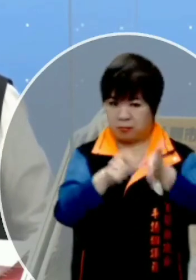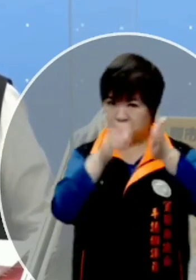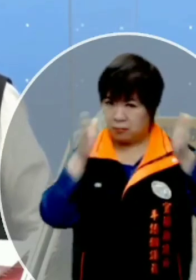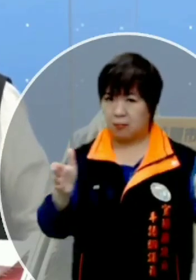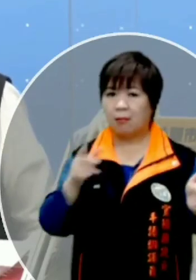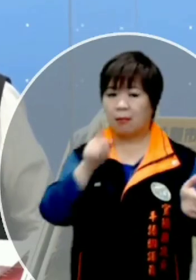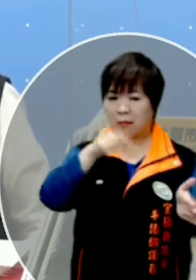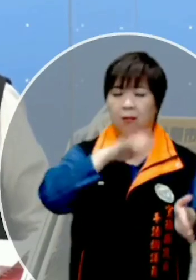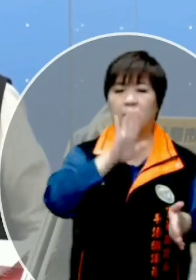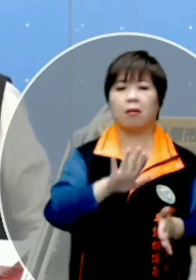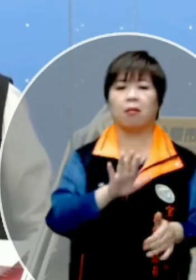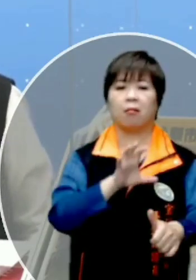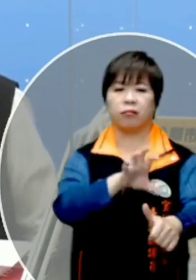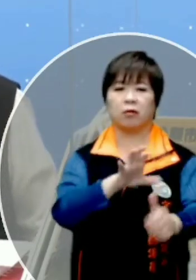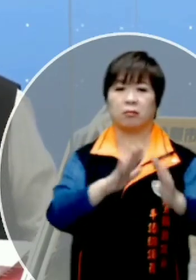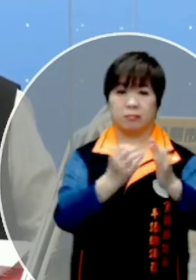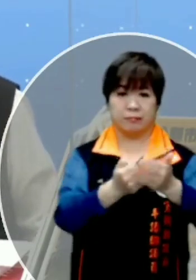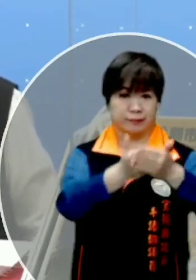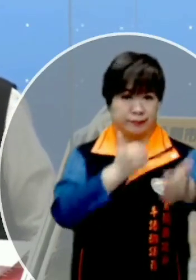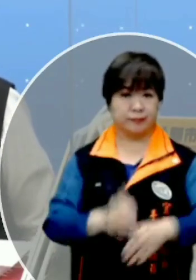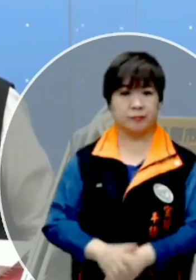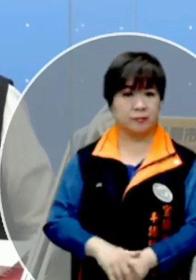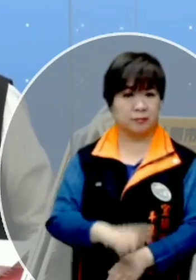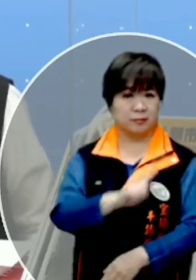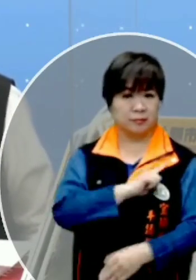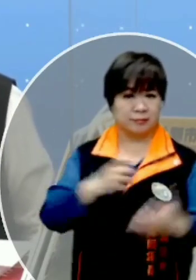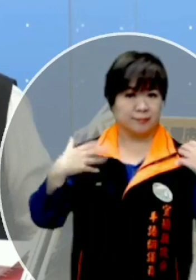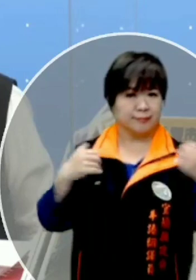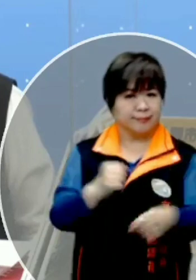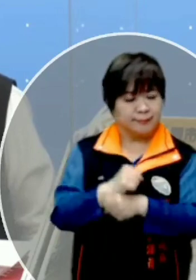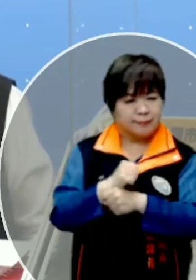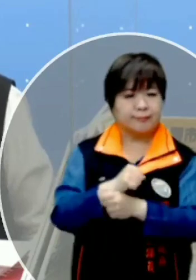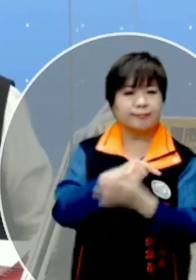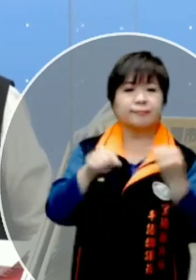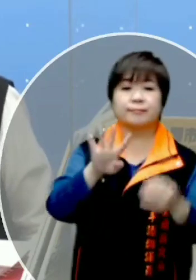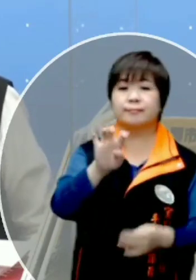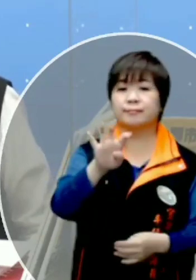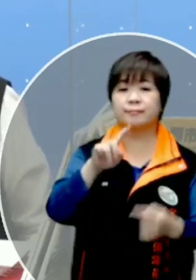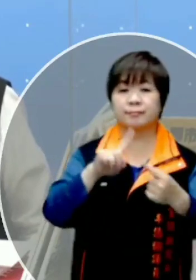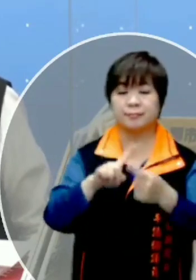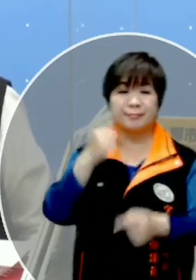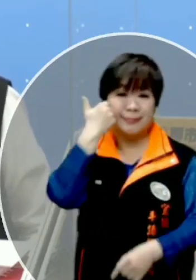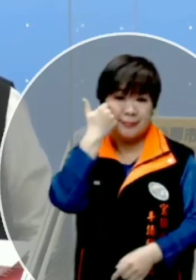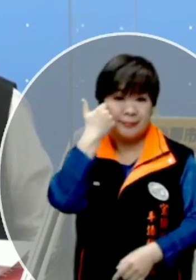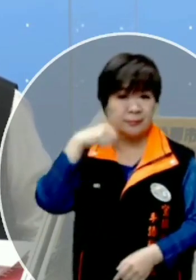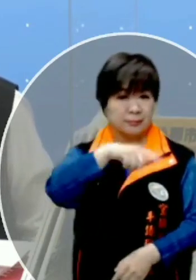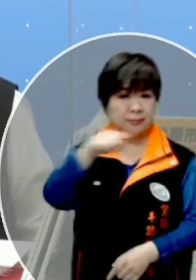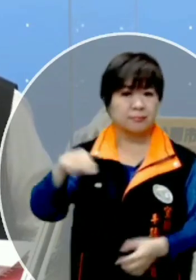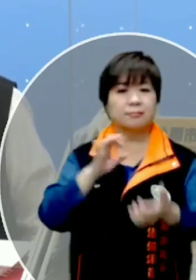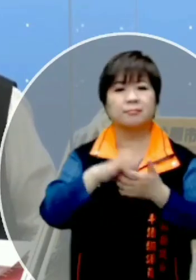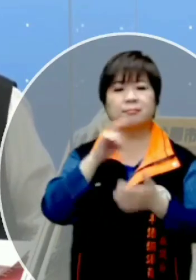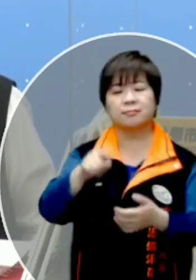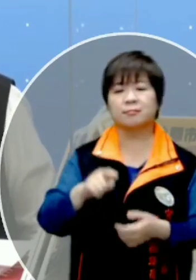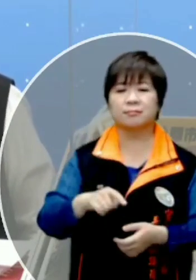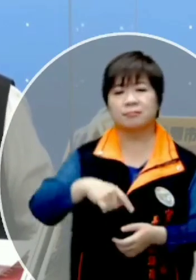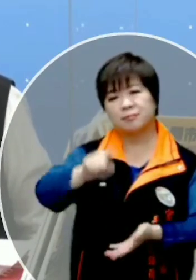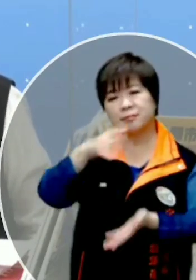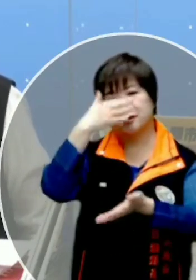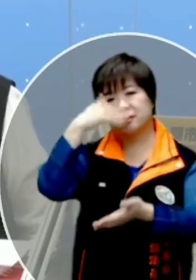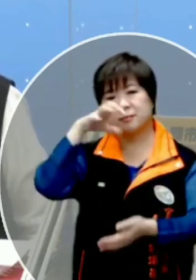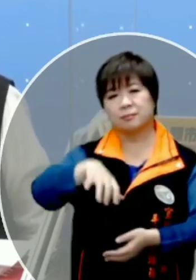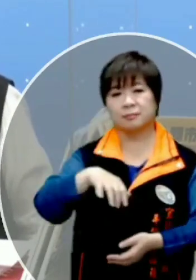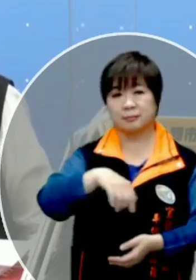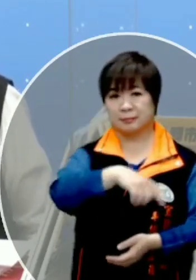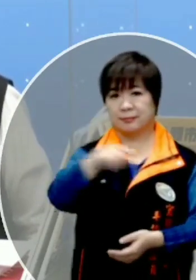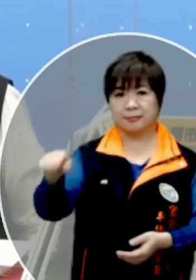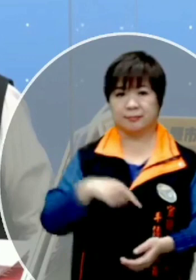居家隔离。那么自主健康管理的有44位。主要是在这个异想空间这边的，那我们全部